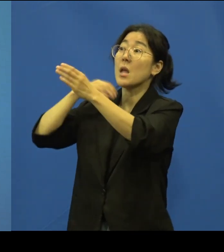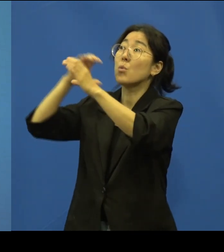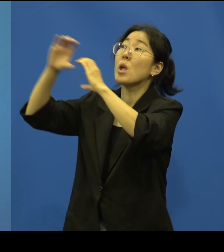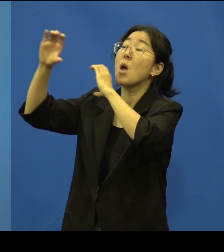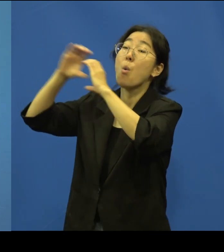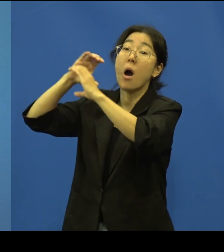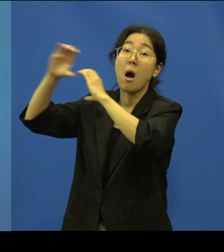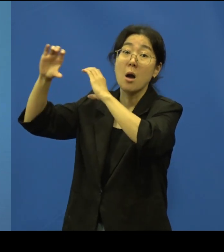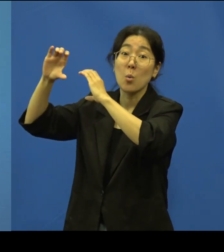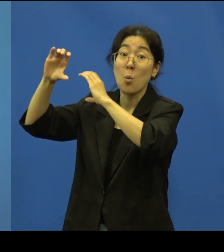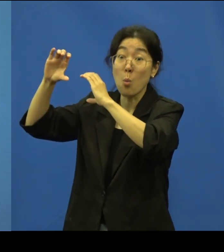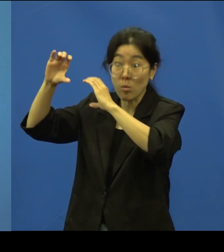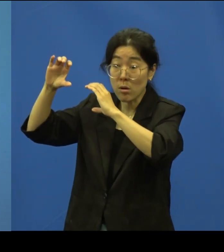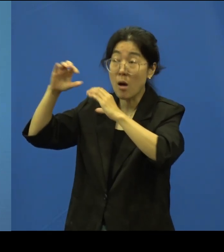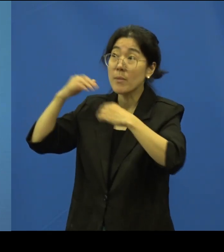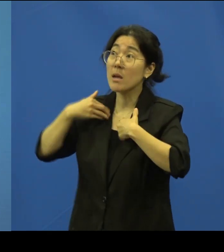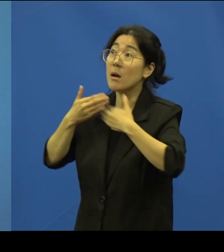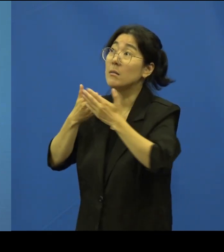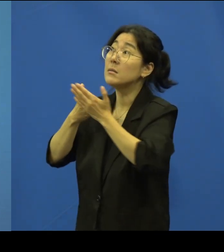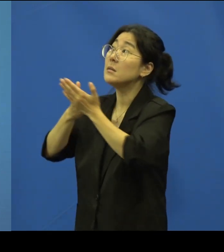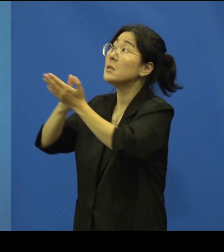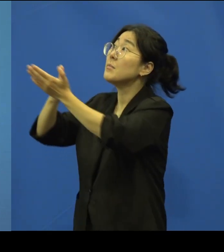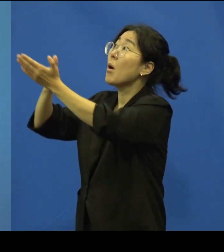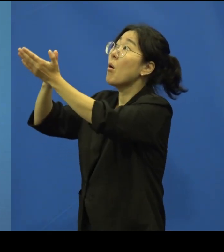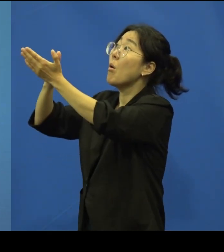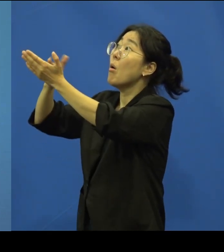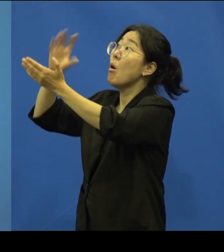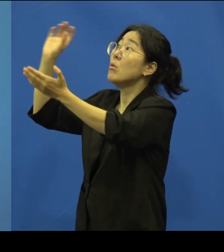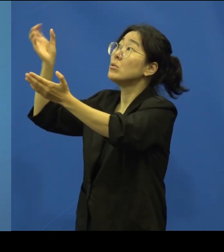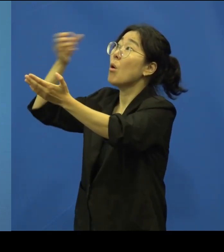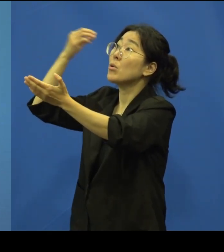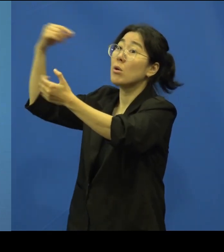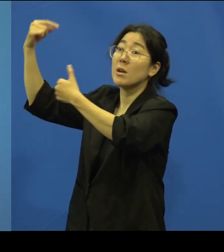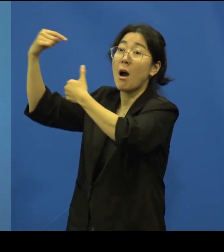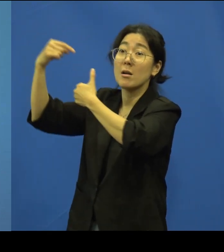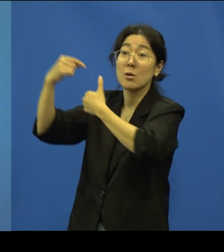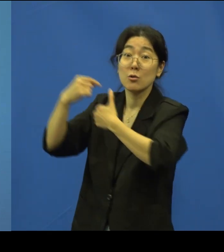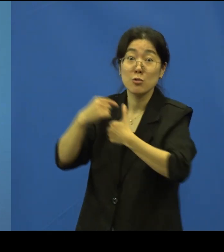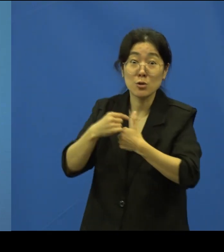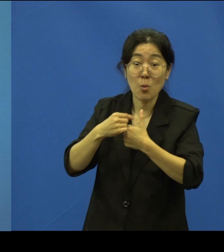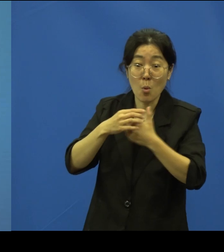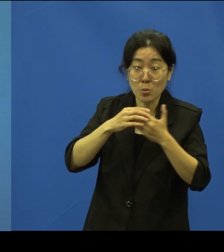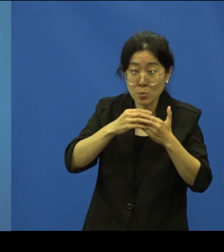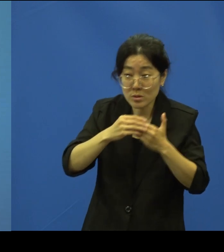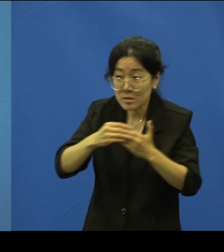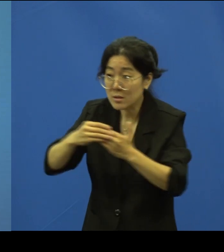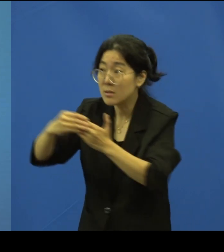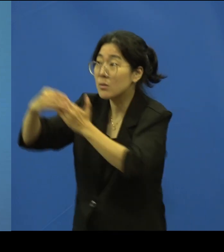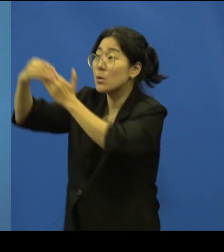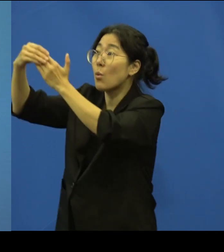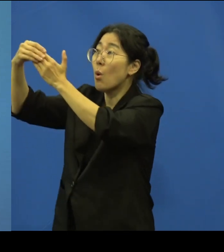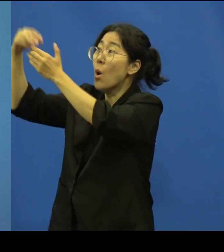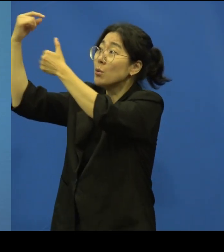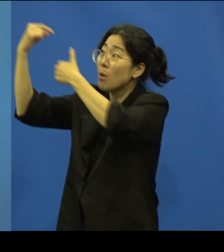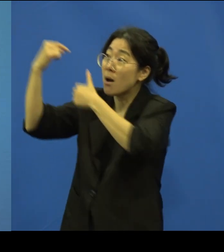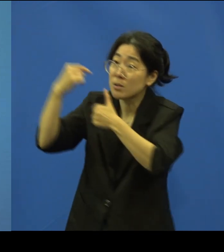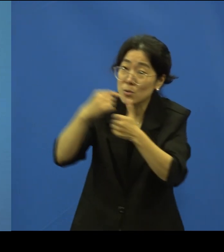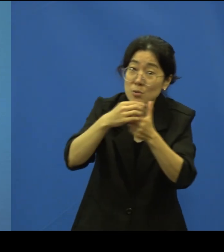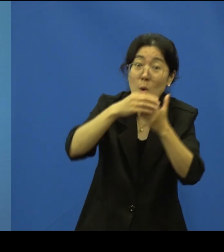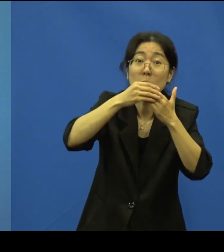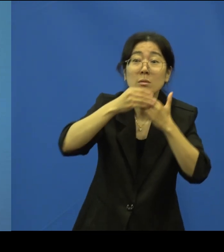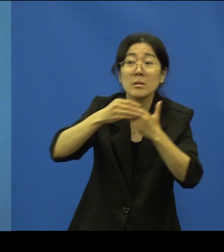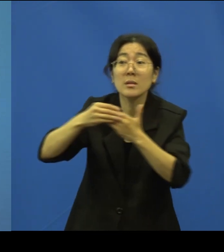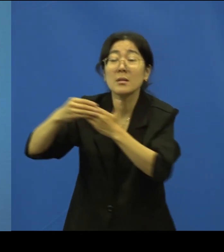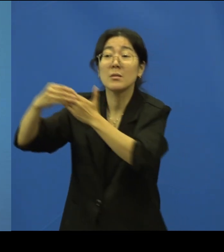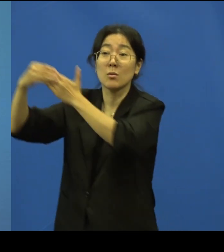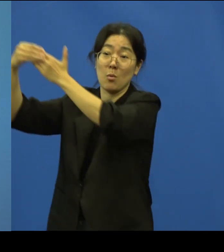이제 성령께서 내 마음속에 기도할 것들을 또 가르쳐 주시고 성령의 인도를 따라서 더 기도가 깊은 데로 들어가게 되고 이런 일들이